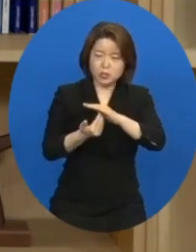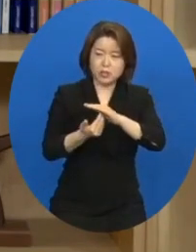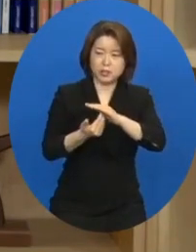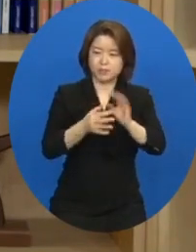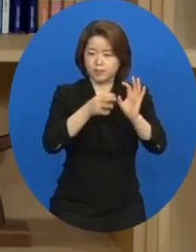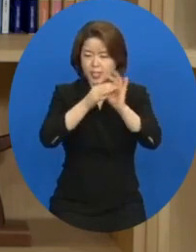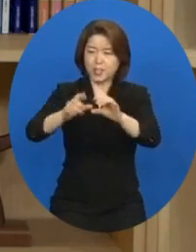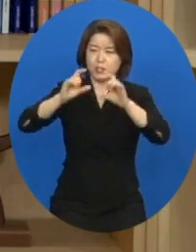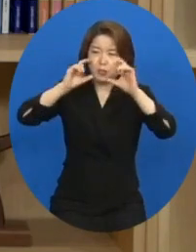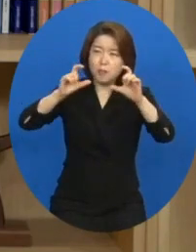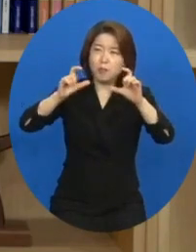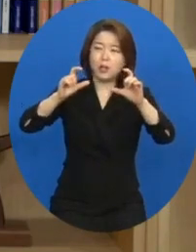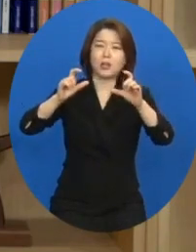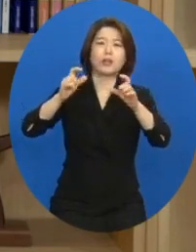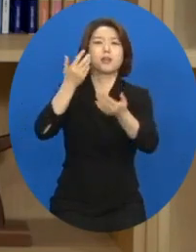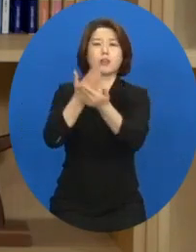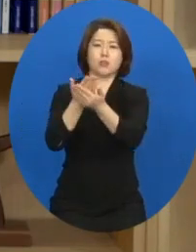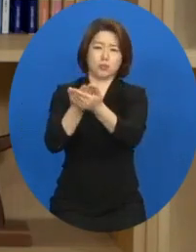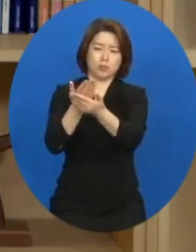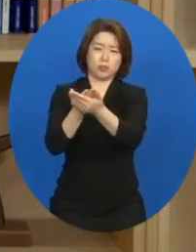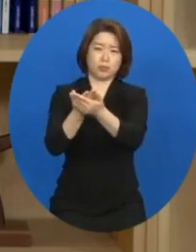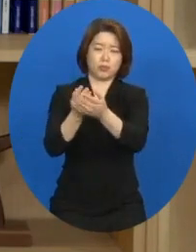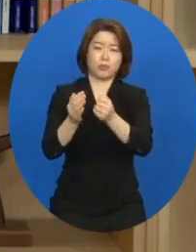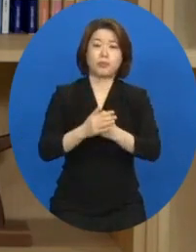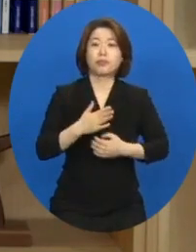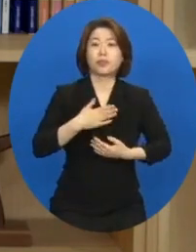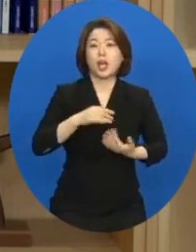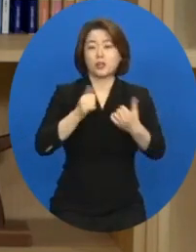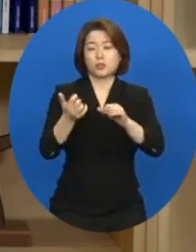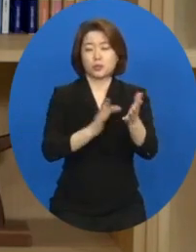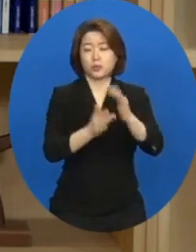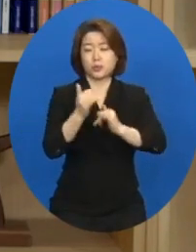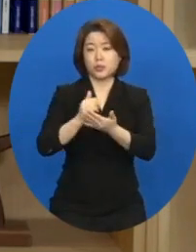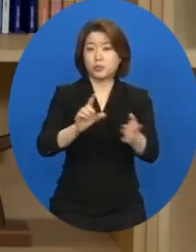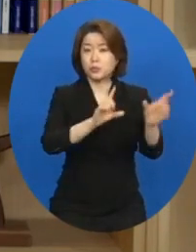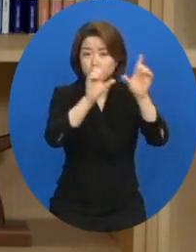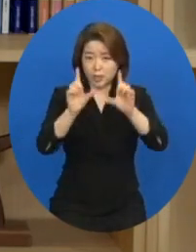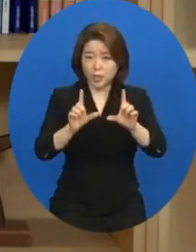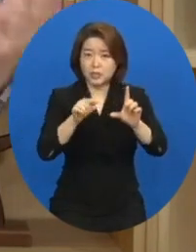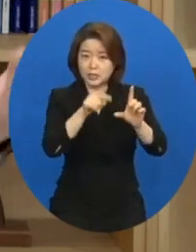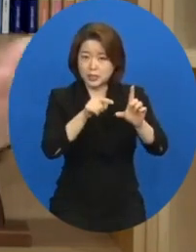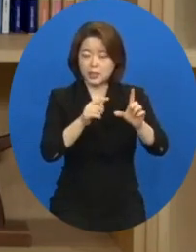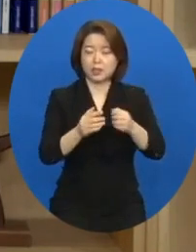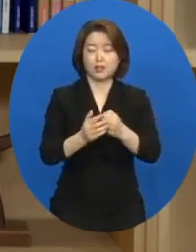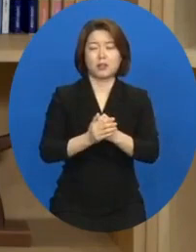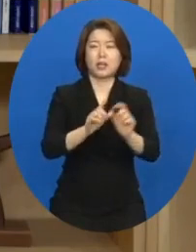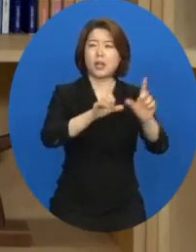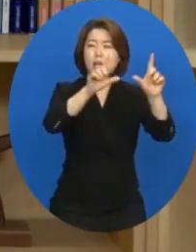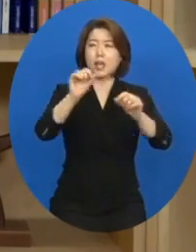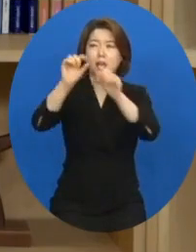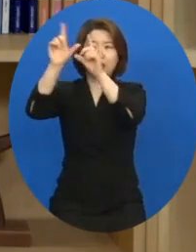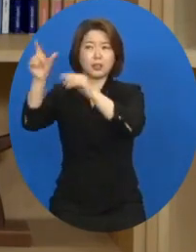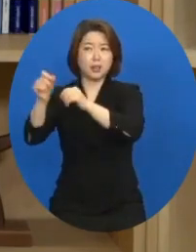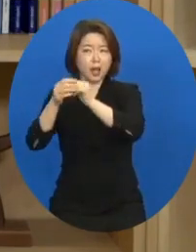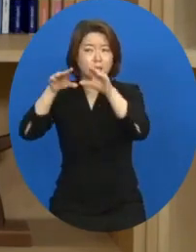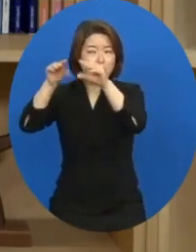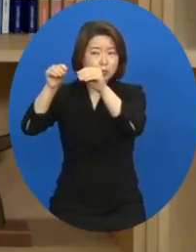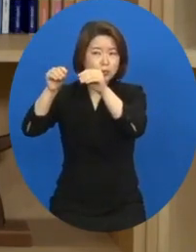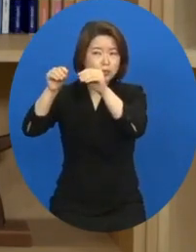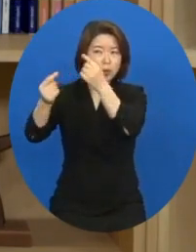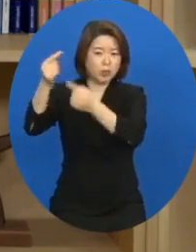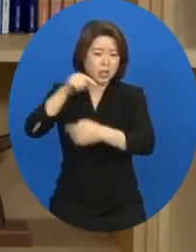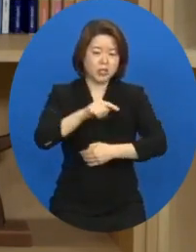하소서 나는 죽고 예수로 사는 것이 해와 달이 멈추는 것과 비교할 수 없는